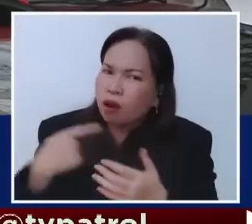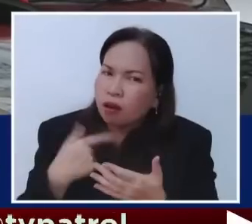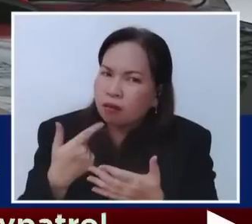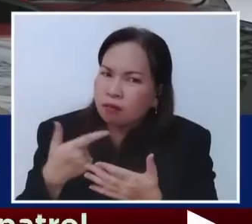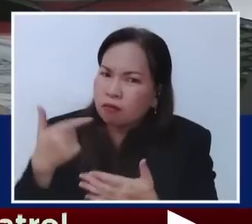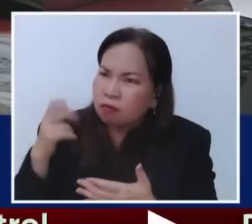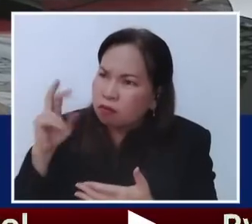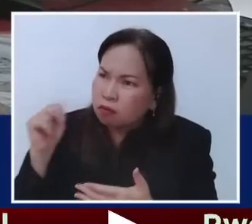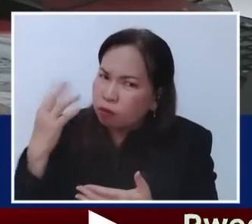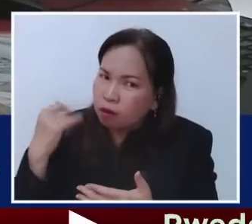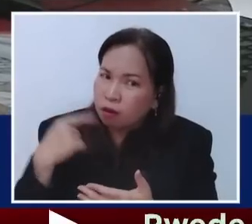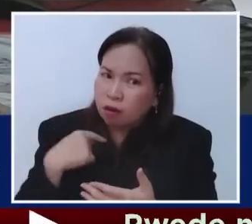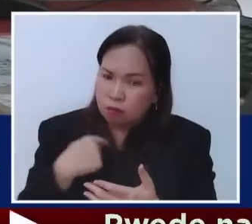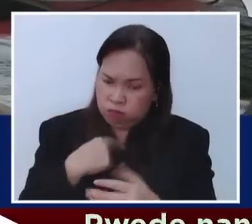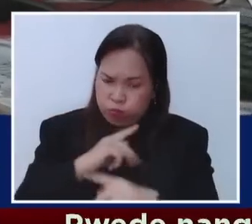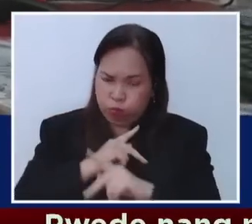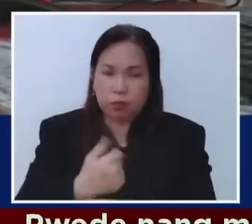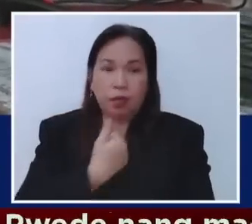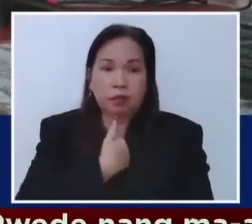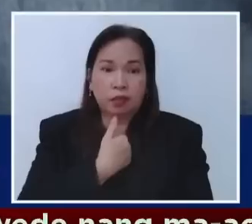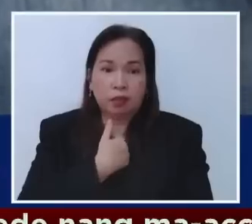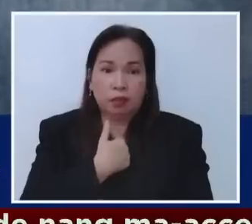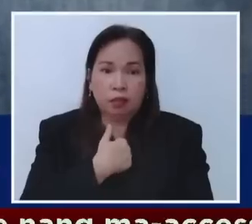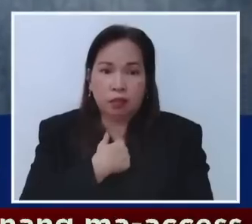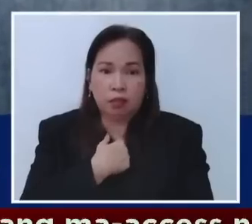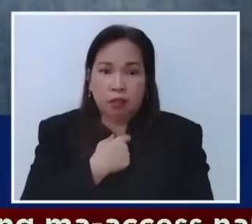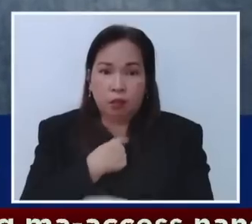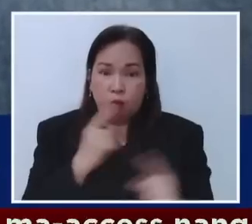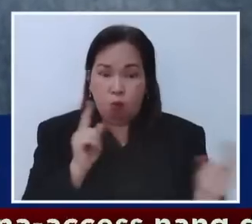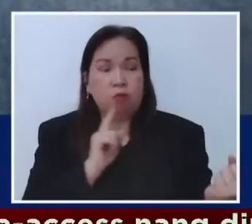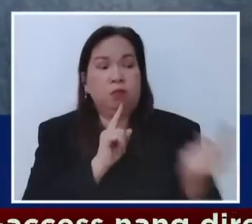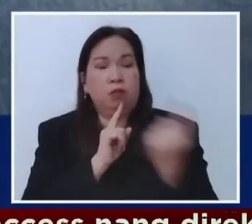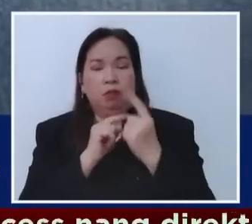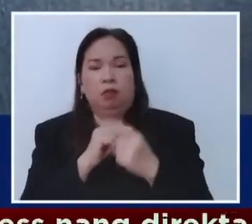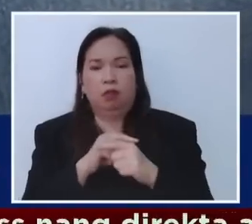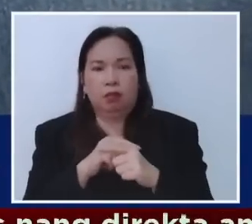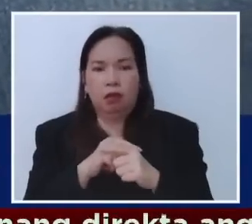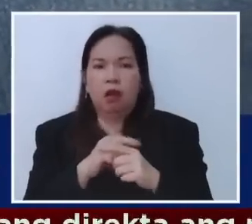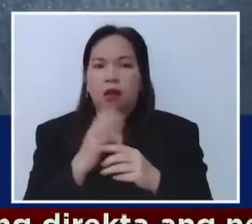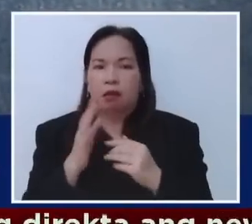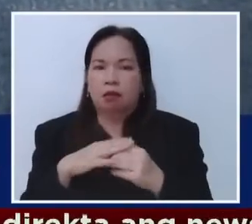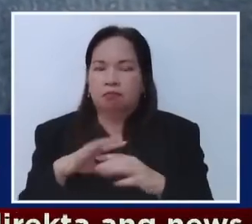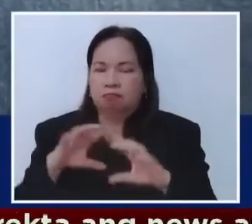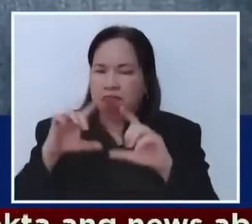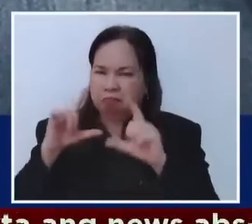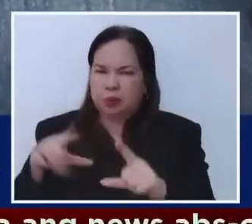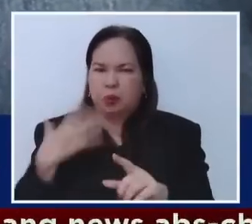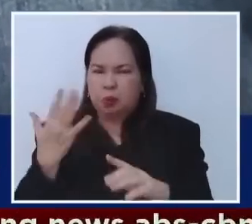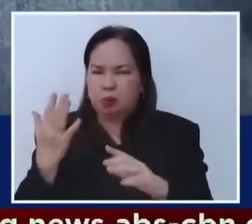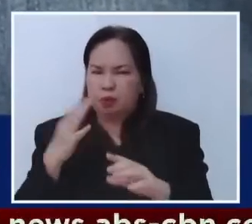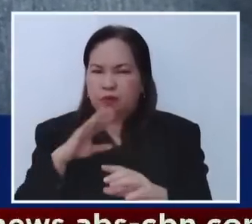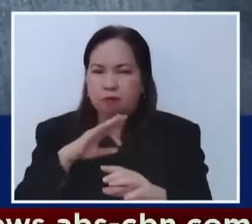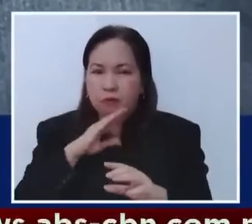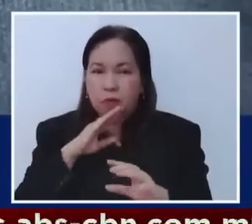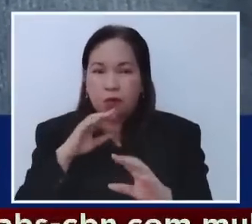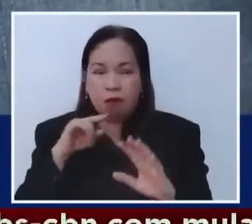talaga namin sa sarili namin yan. Susugurin nga ako eh. Frustrated homicide incident ang pangreklamo ng QCPD laban sa